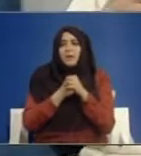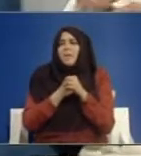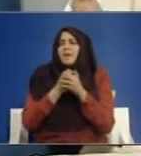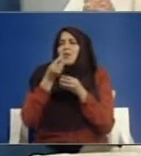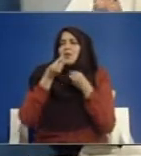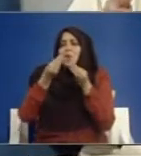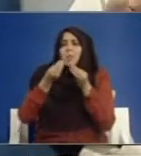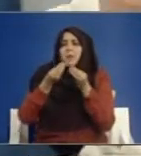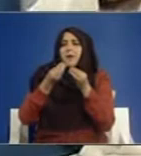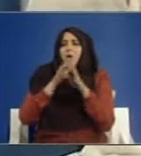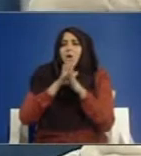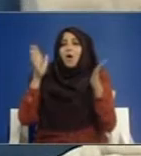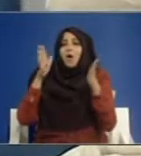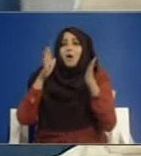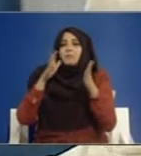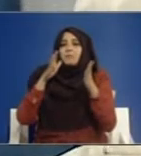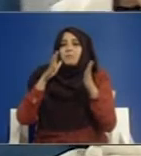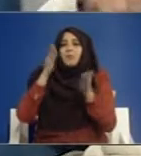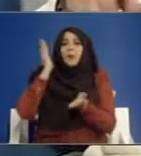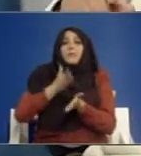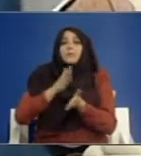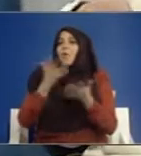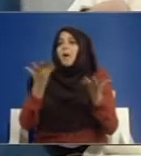العقوبة القصوى، قال فأنساهم أنفسهم.